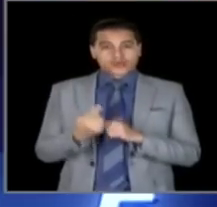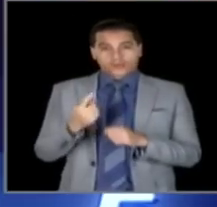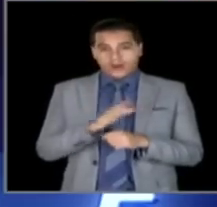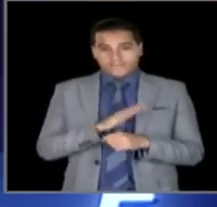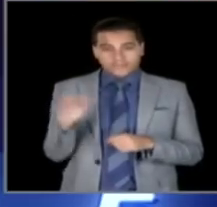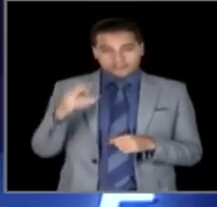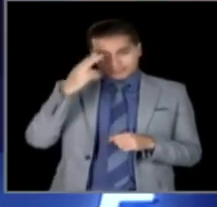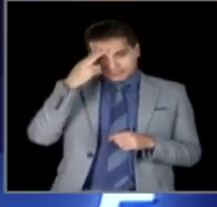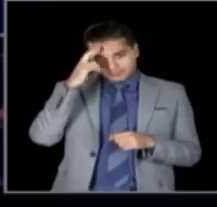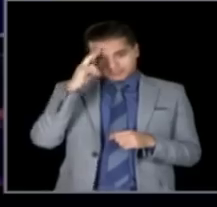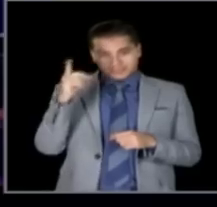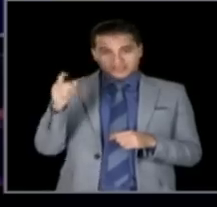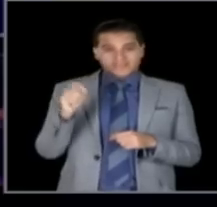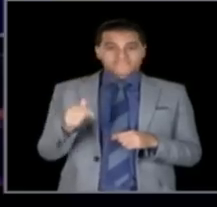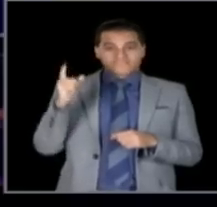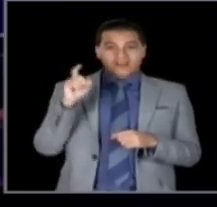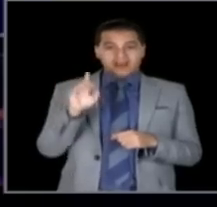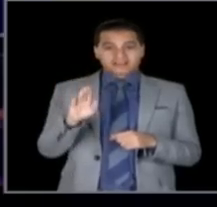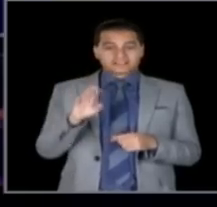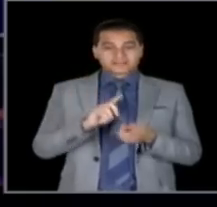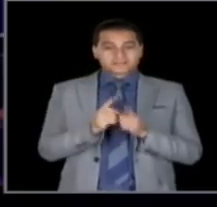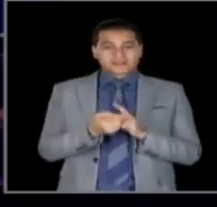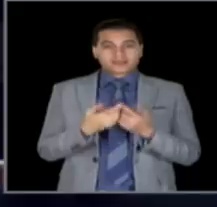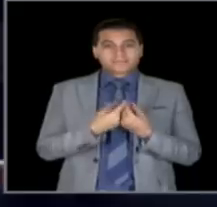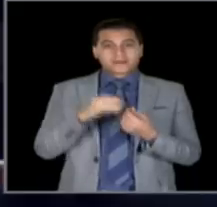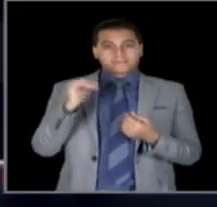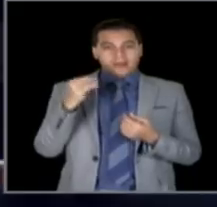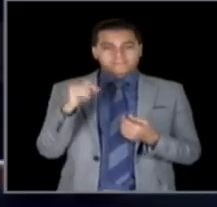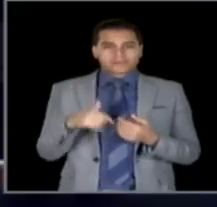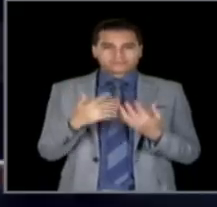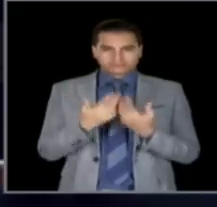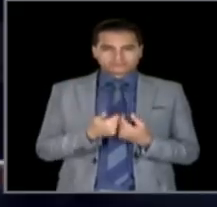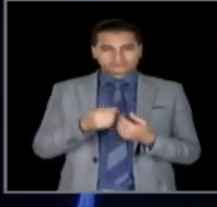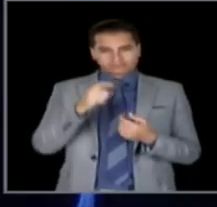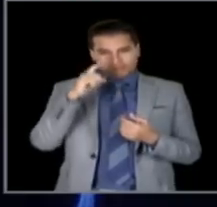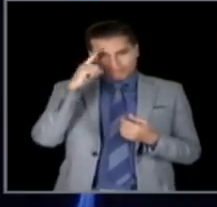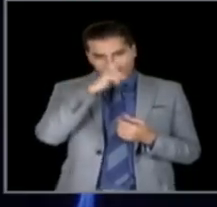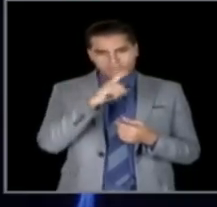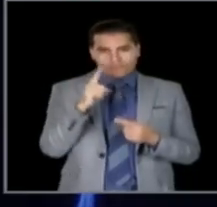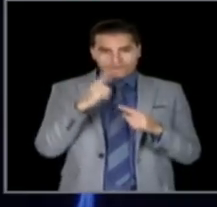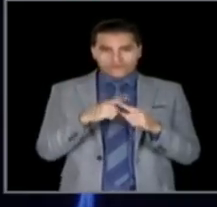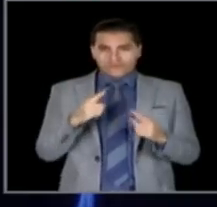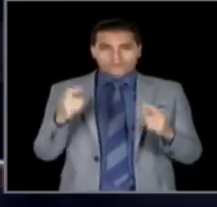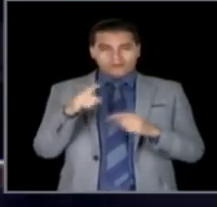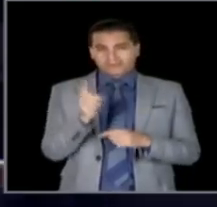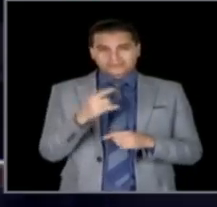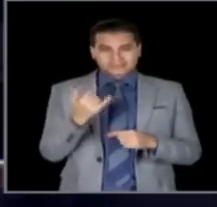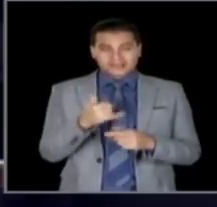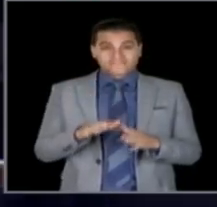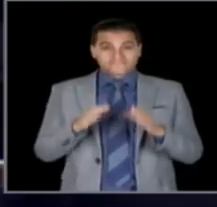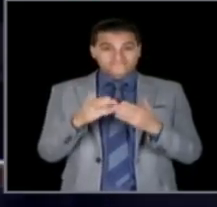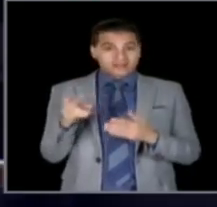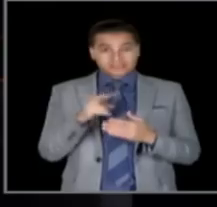نزل مكان محمد سليم. النتيجة صعبة والمباراة مش سهلة.